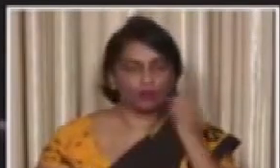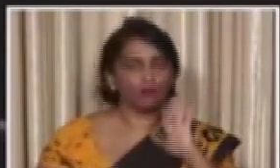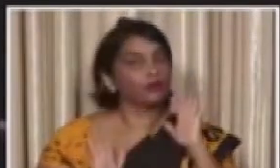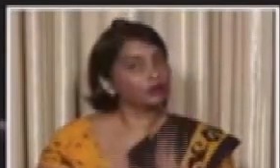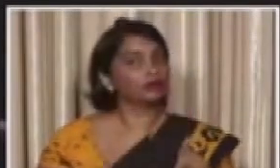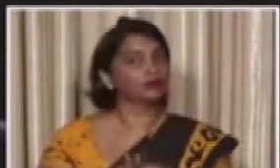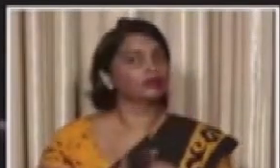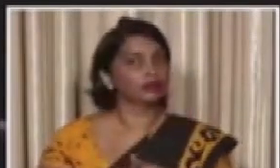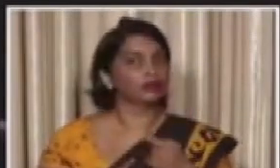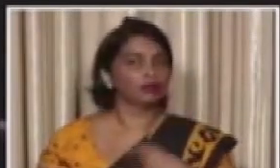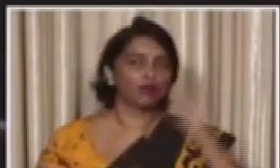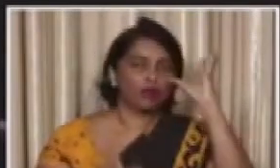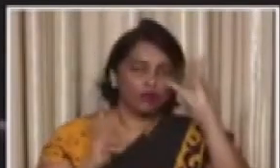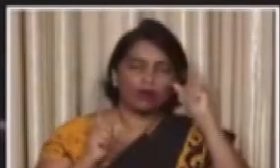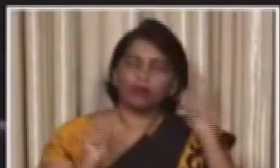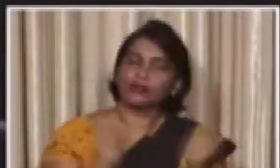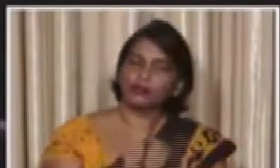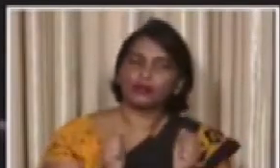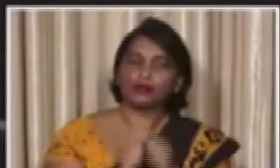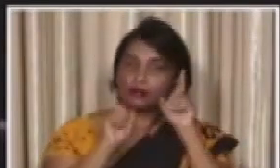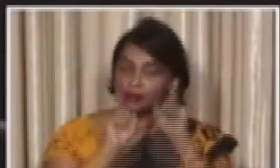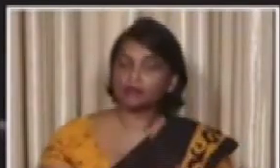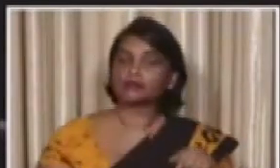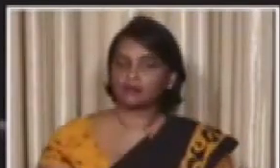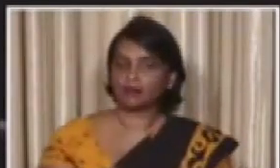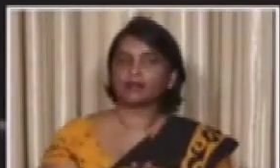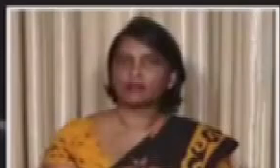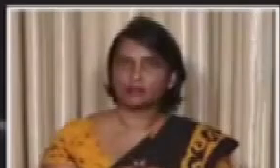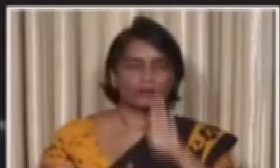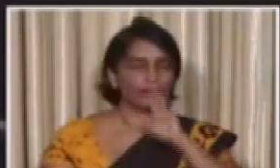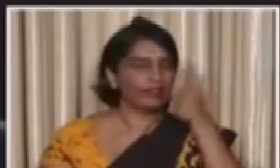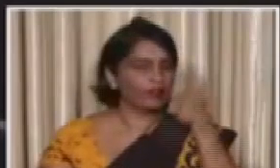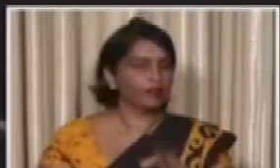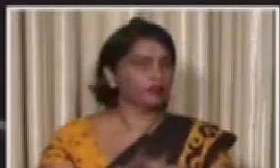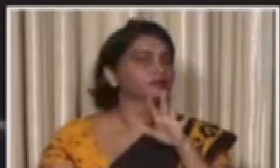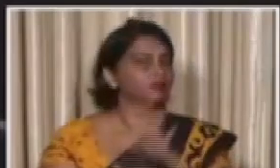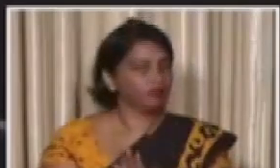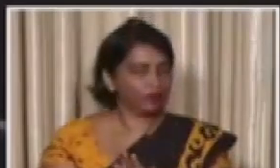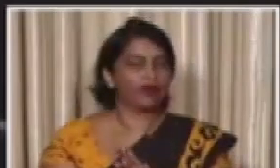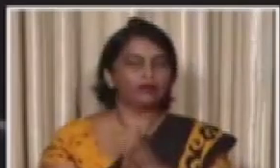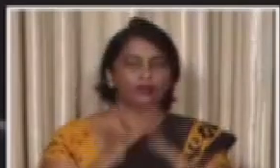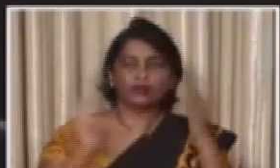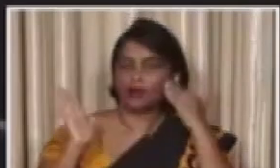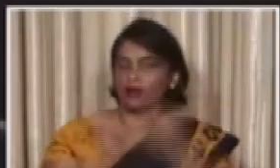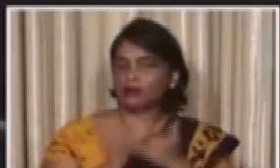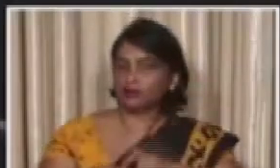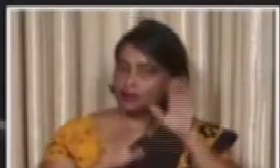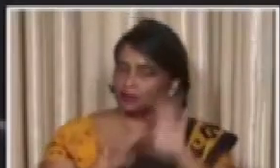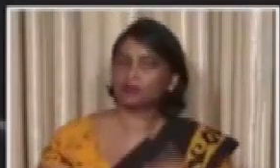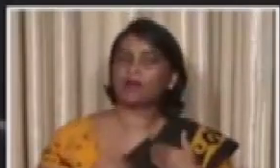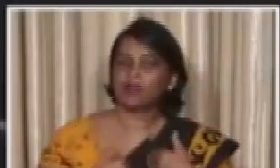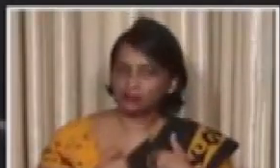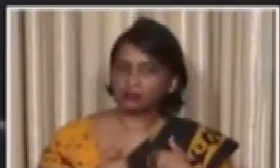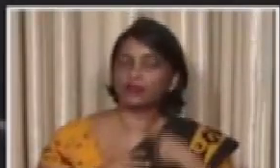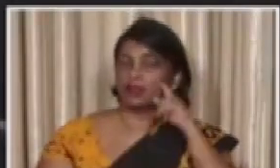ඒ සඳහා මා දිවාරය වෙහෙසුණා. එම නිසයි මෙවිනි අතිශය තීරණාත්මක සහ ඉතාම සංවේදී මොහොතක පවා